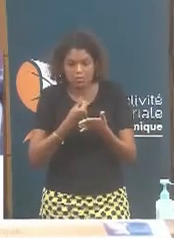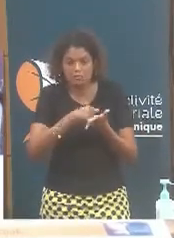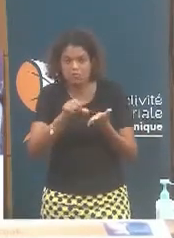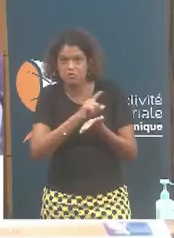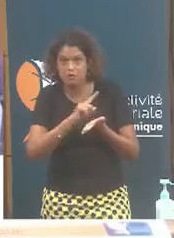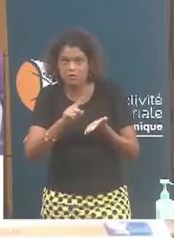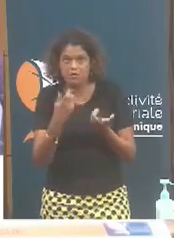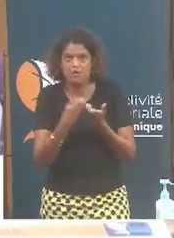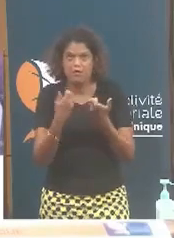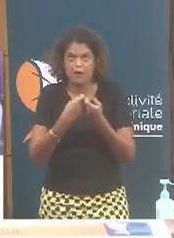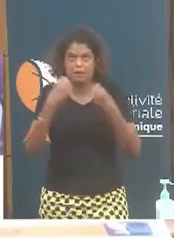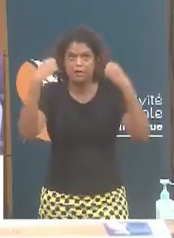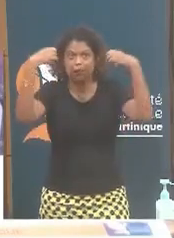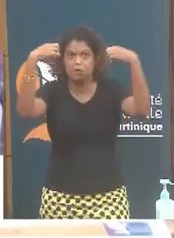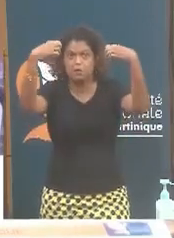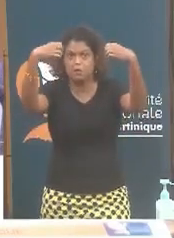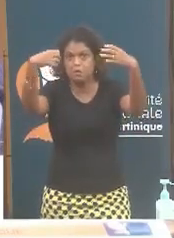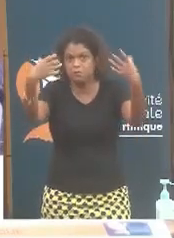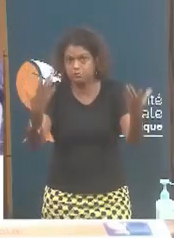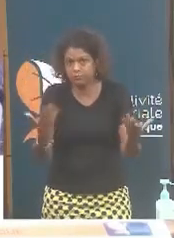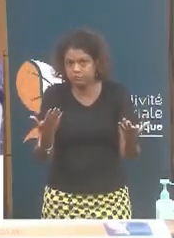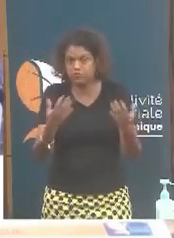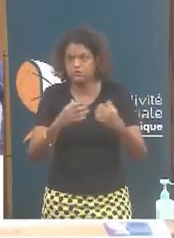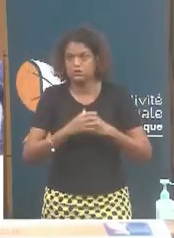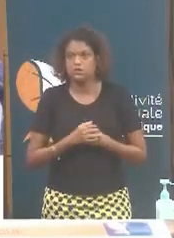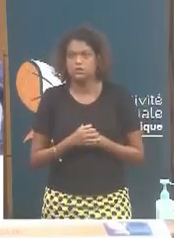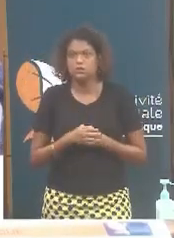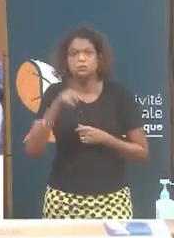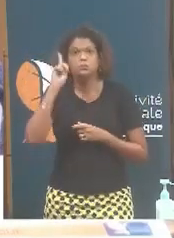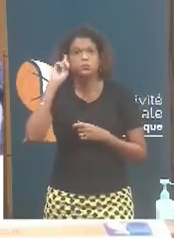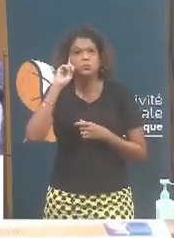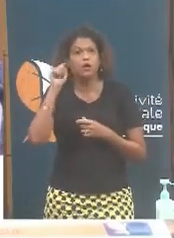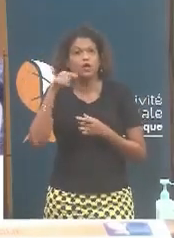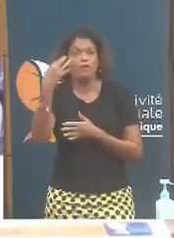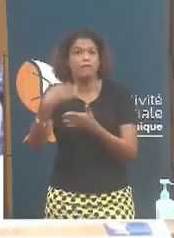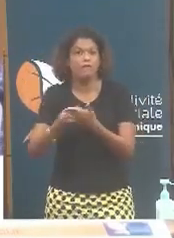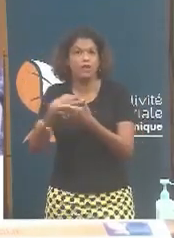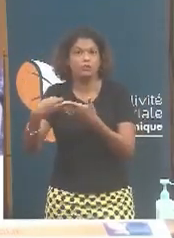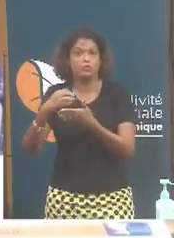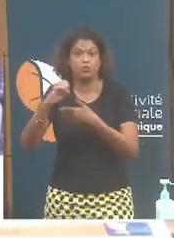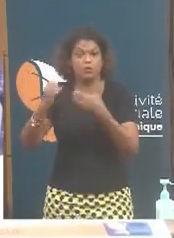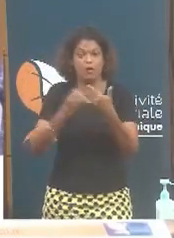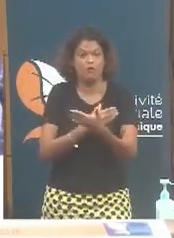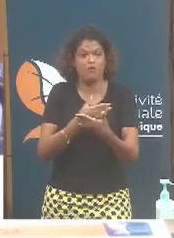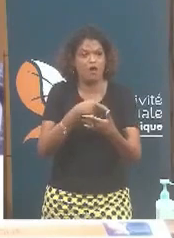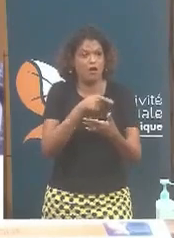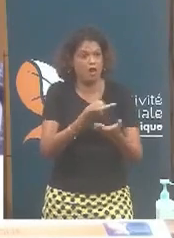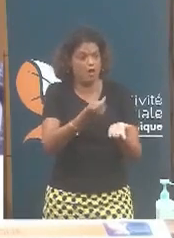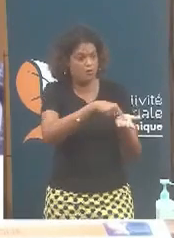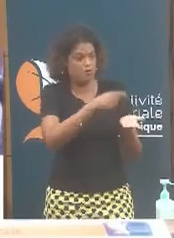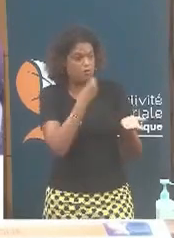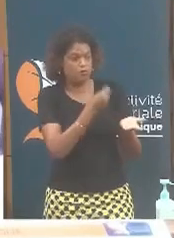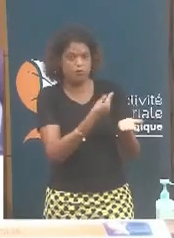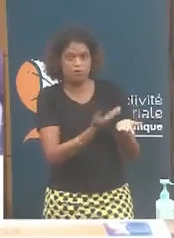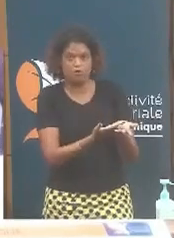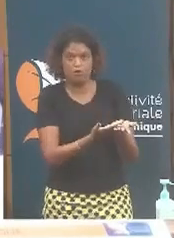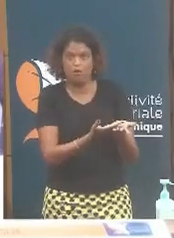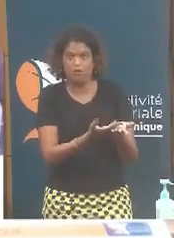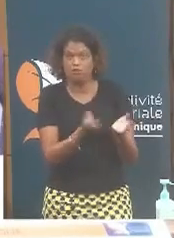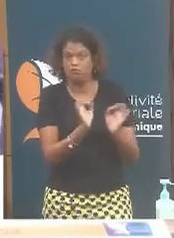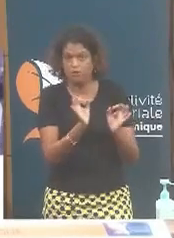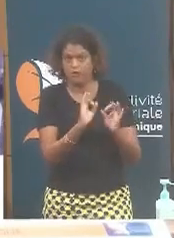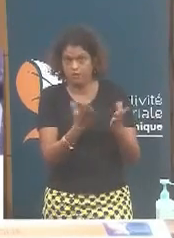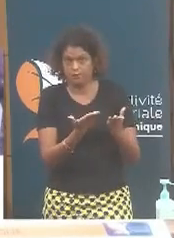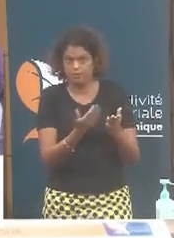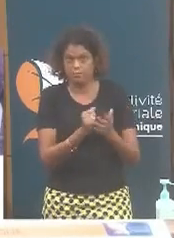par exemple pour l'éclairage public, donc je m'occupais à la CTM, c'est parce que les factures n'étaient pas adressées au bon endroit. Mais dès lors qu'on avait connaissance, on